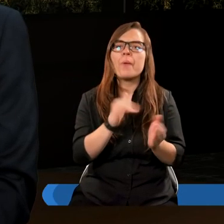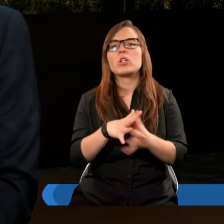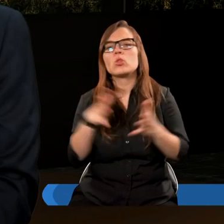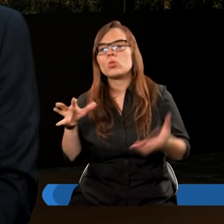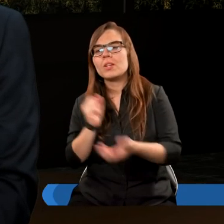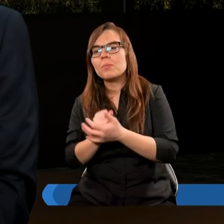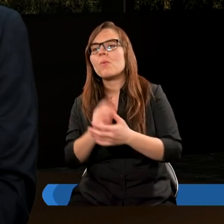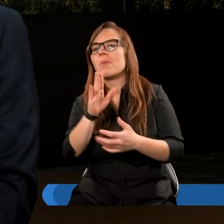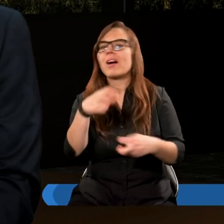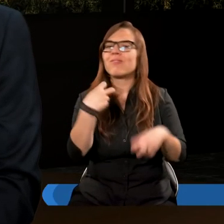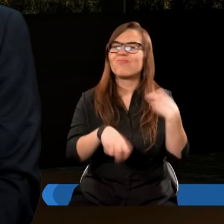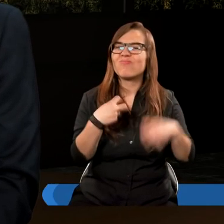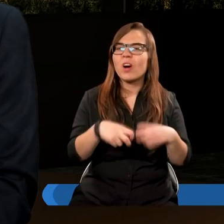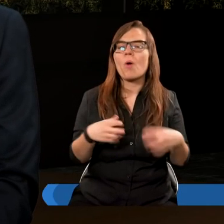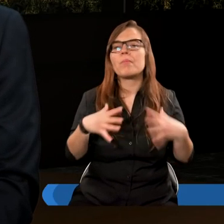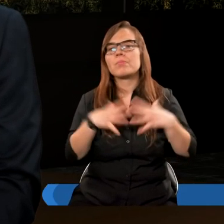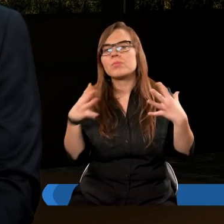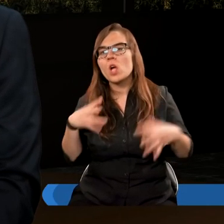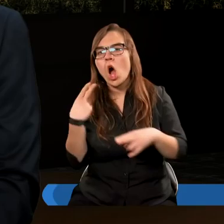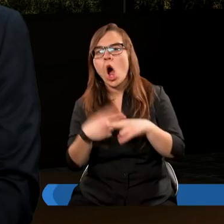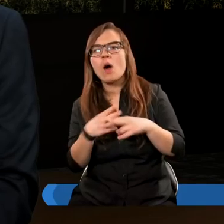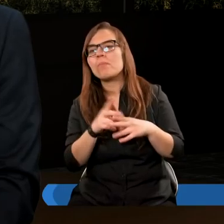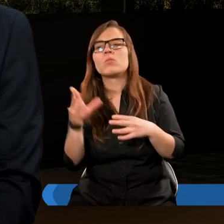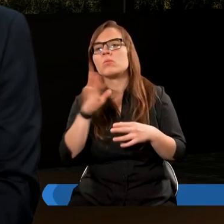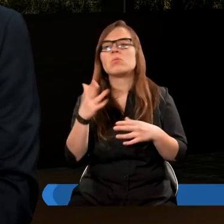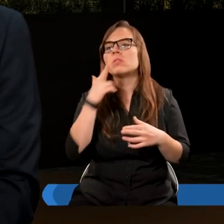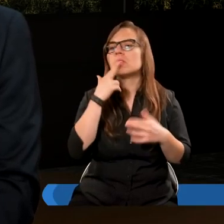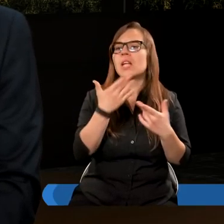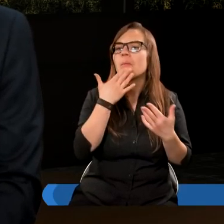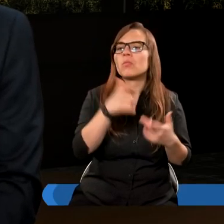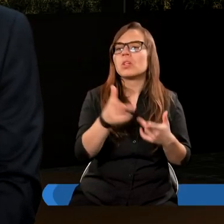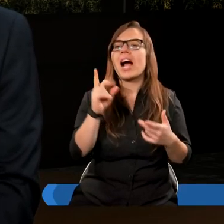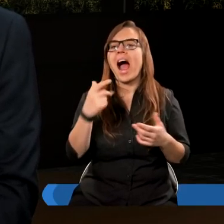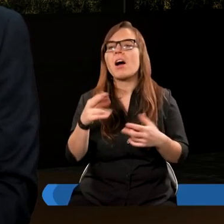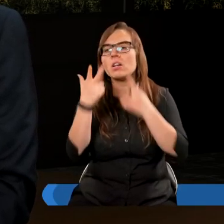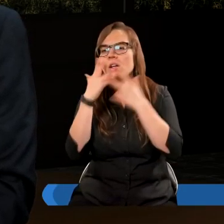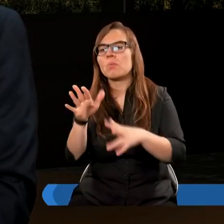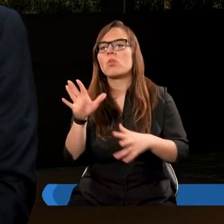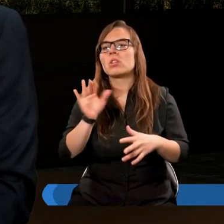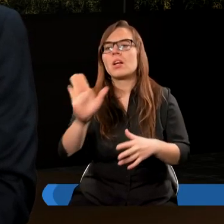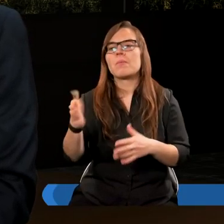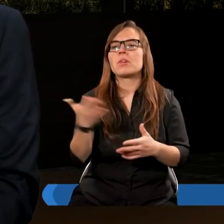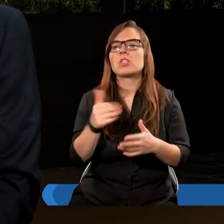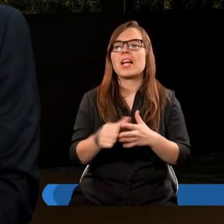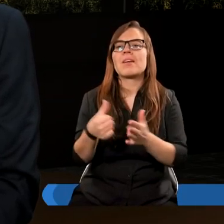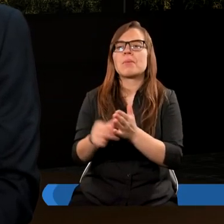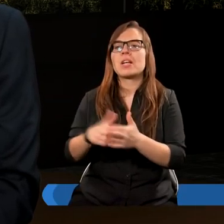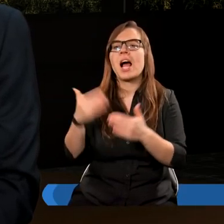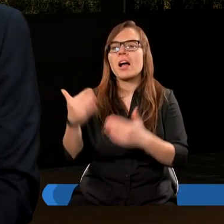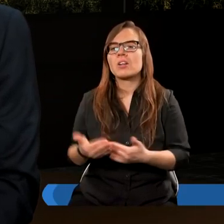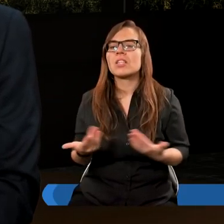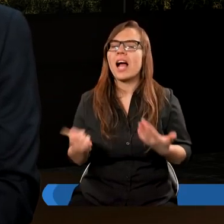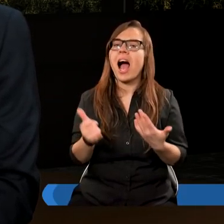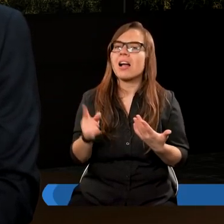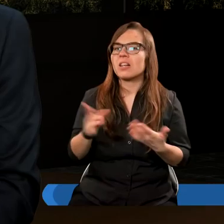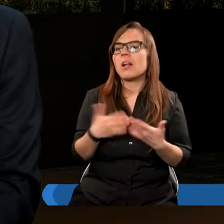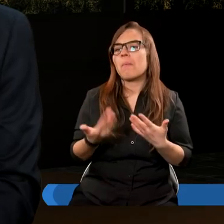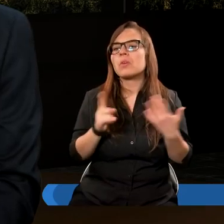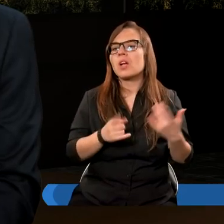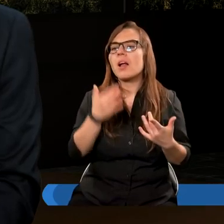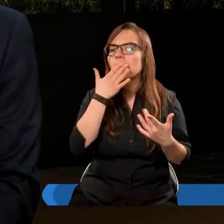a ja mam taki problem, taką wielką chorobę i Pan Bóg do mnie nic nie mówi, a Karolinie pokazał, gdzie jest przycisk na ścianie. I